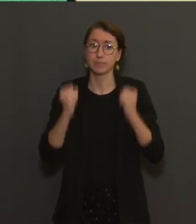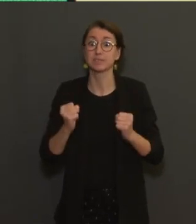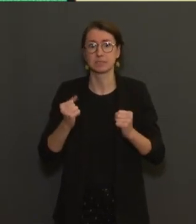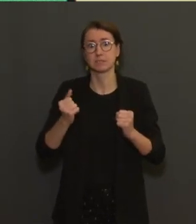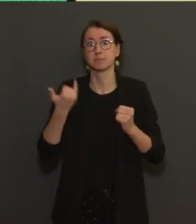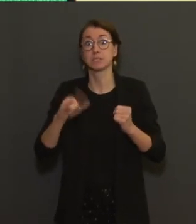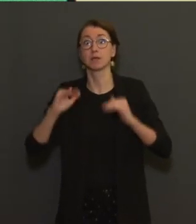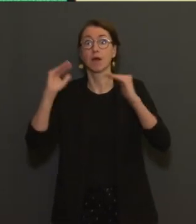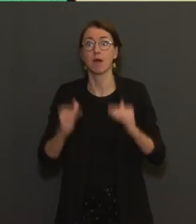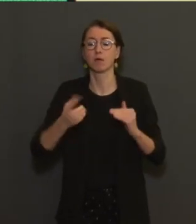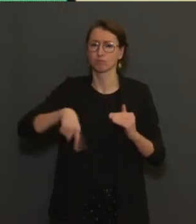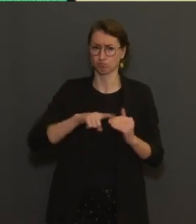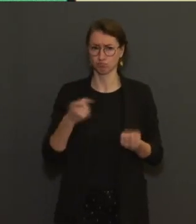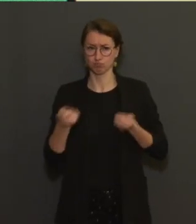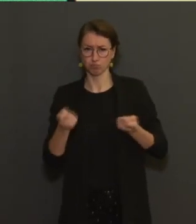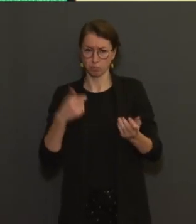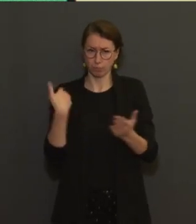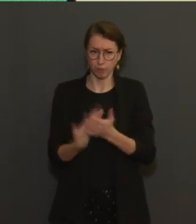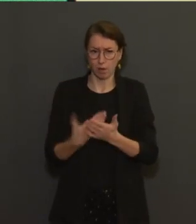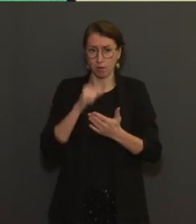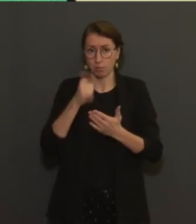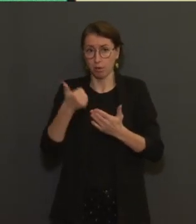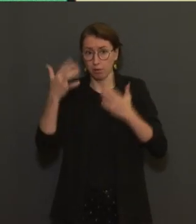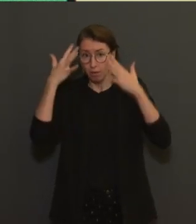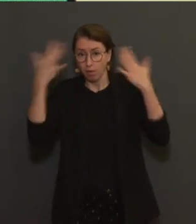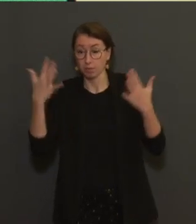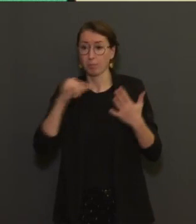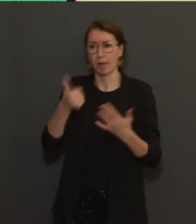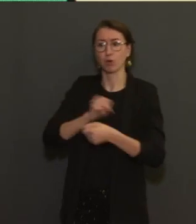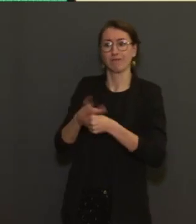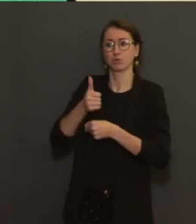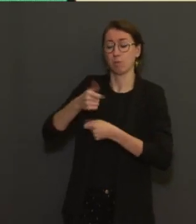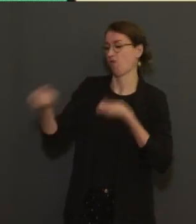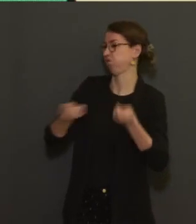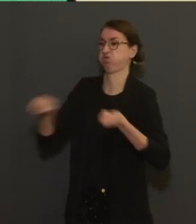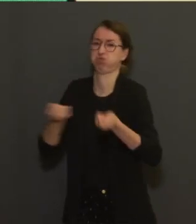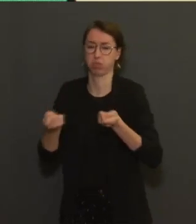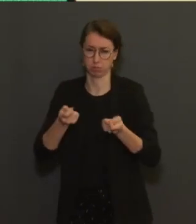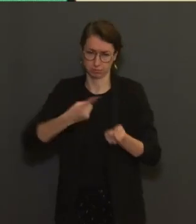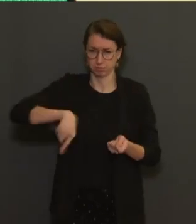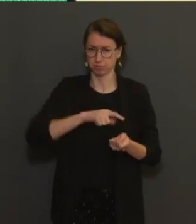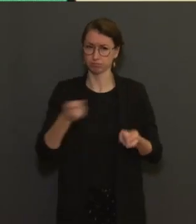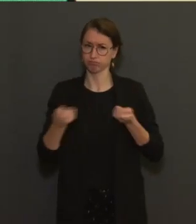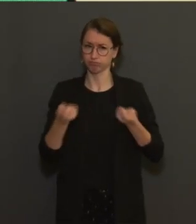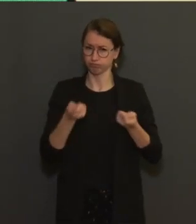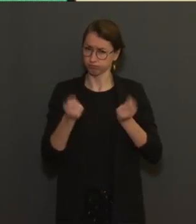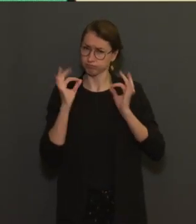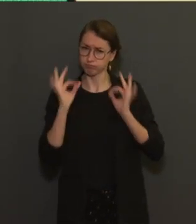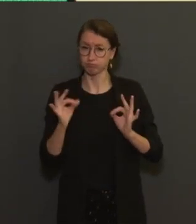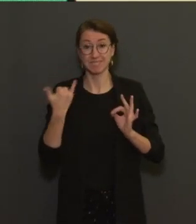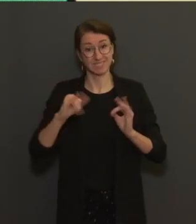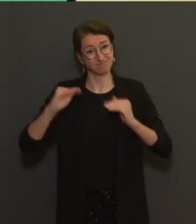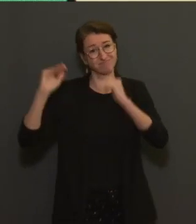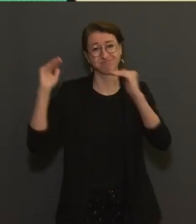mais nous qui pourrons essayer de maintenir le virus dans les endroits les plus reculés possibles et dans les zones les plus basses possibles de